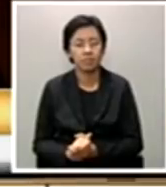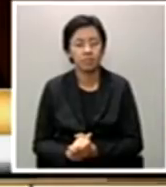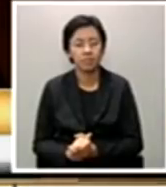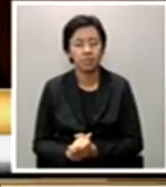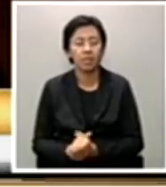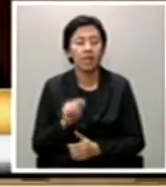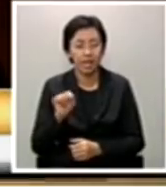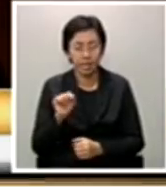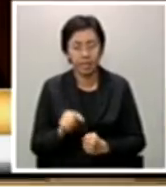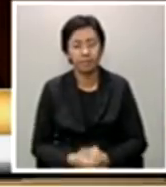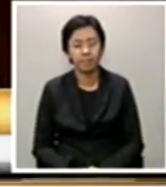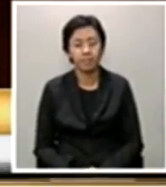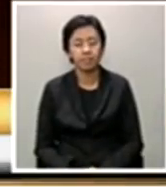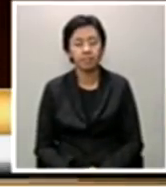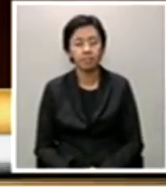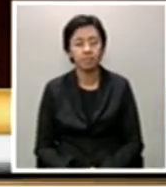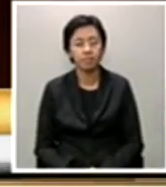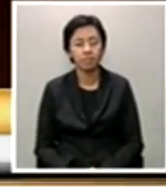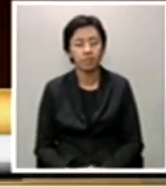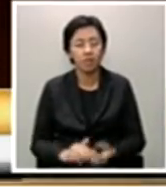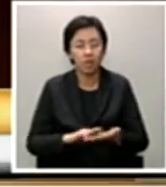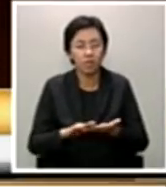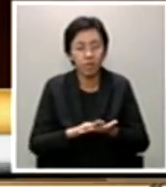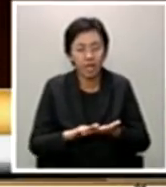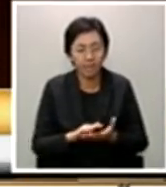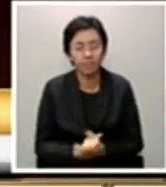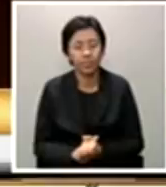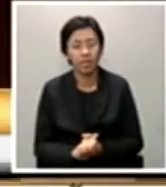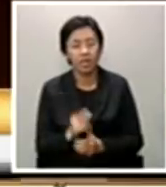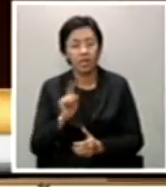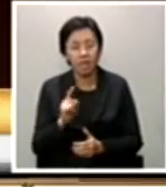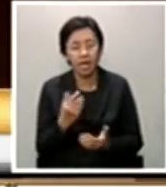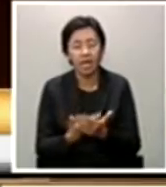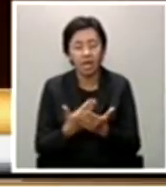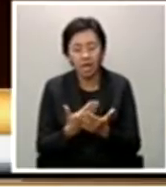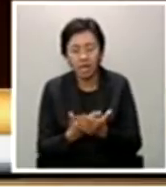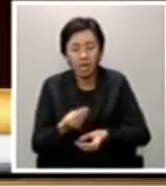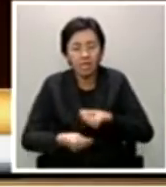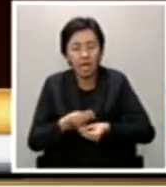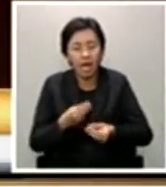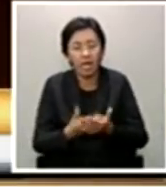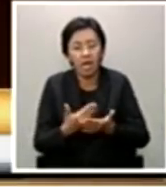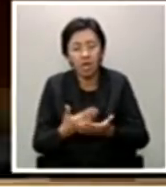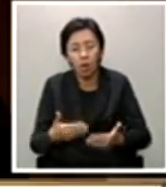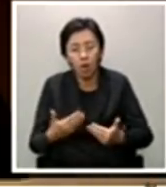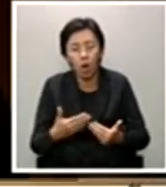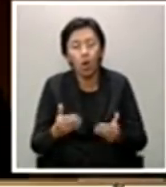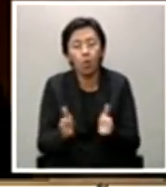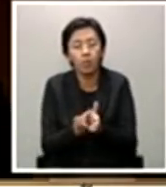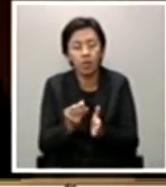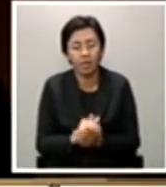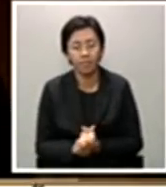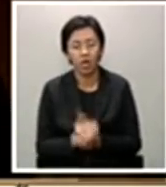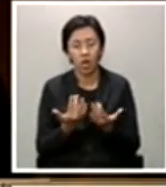สิ่งเราเนี่ยขอโทษนะครับเมื่อกี้ market cap นะเรียกมูลค่ารวมของตลาด ท่านรองนายกครับร